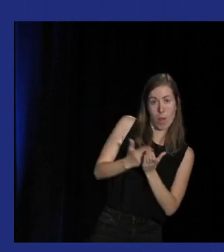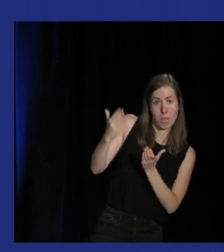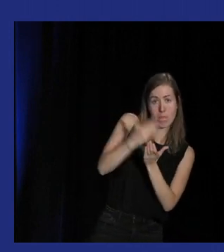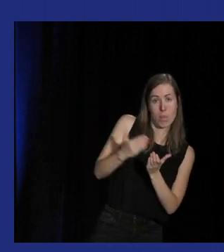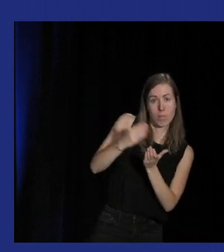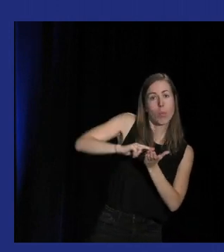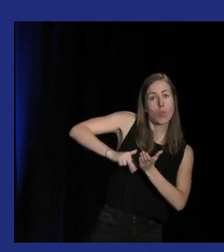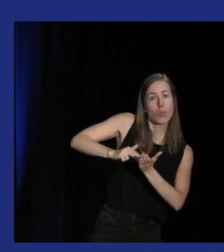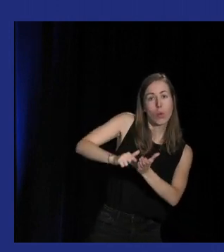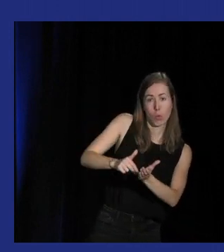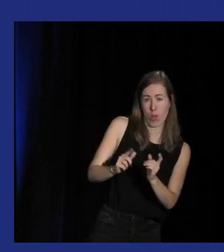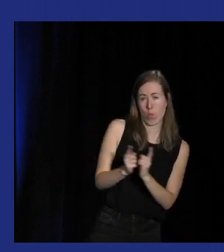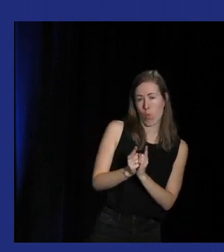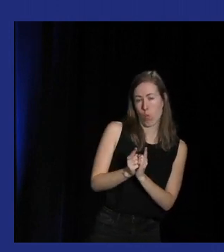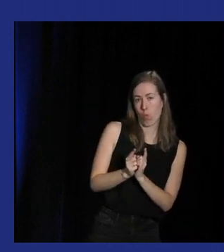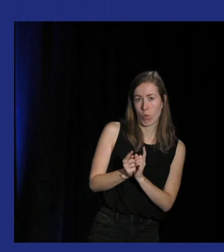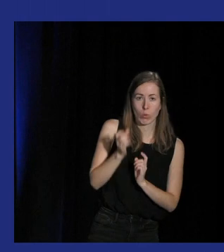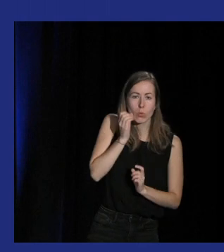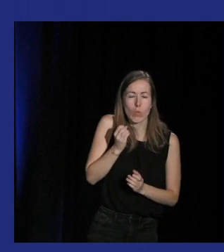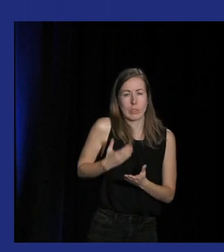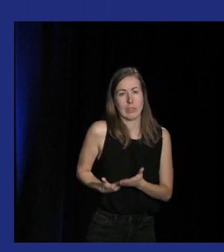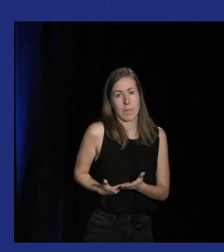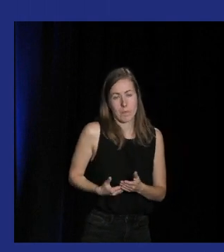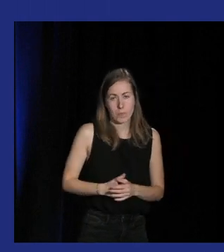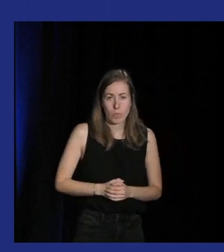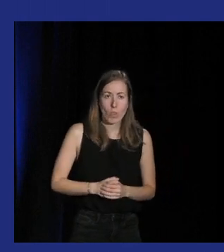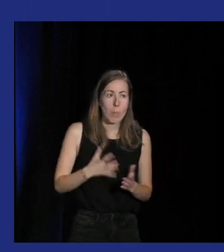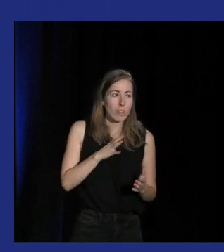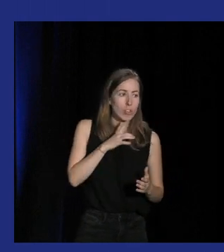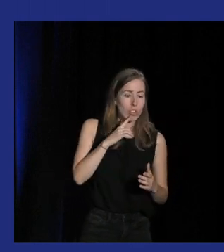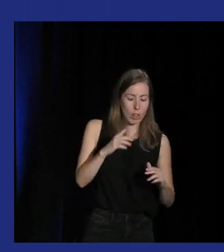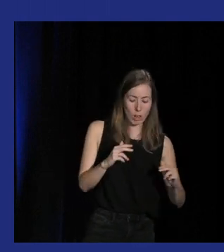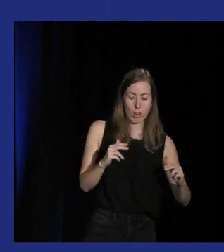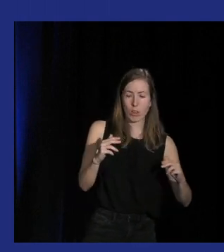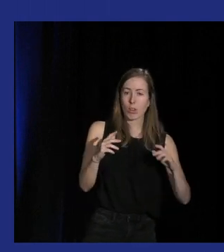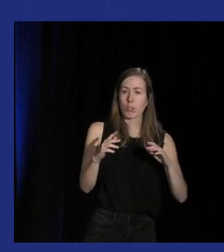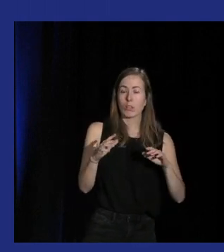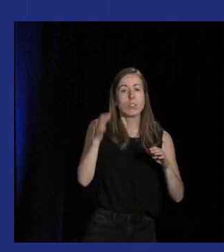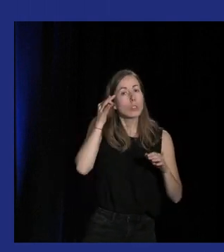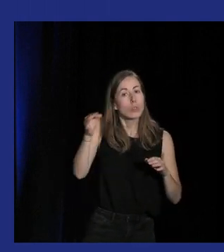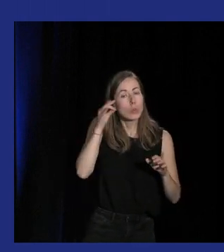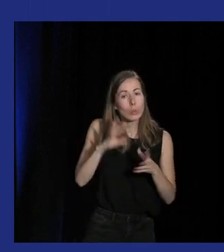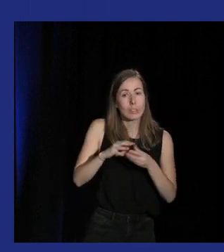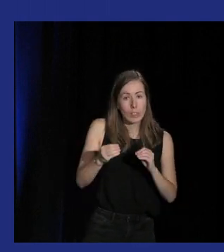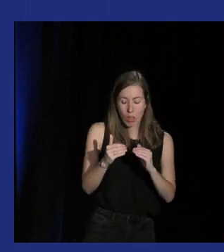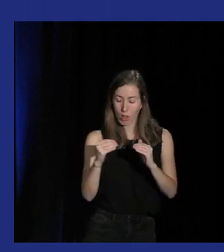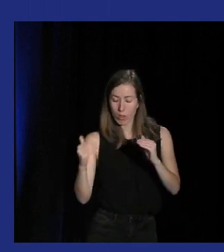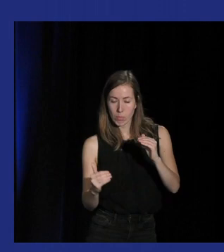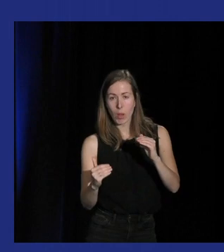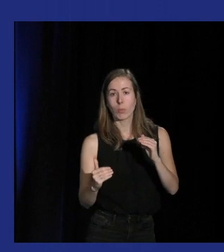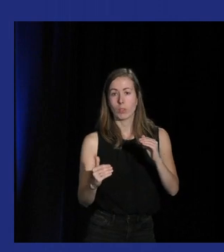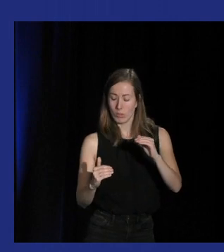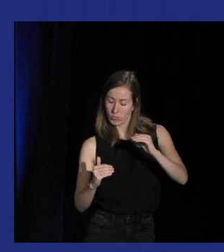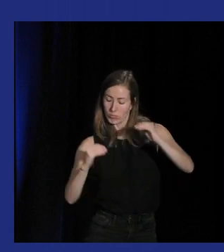de manière contractuelle vous avez après vous avez différents niveaux hiérarchie au dessus des centainesh vous avez le lead sont designer vous avez le